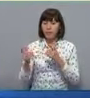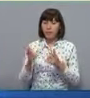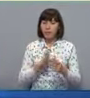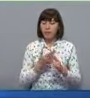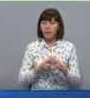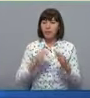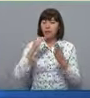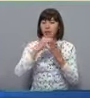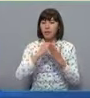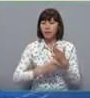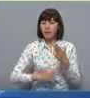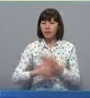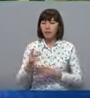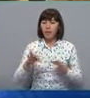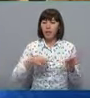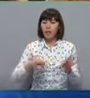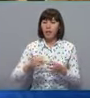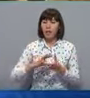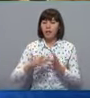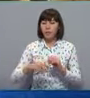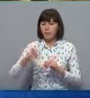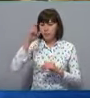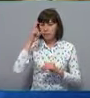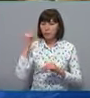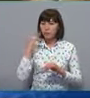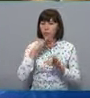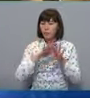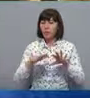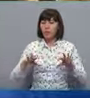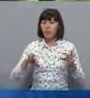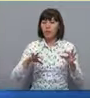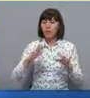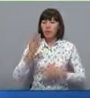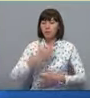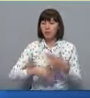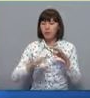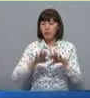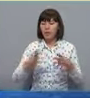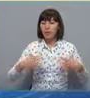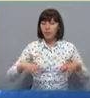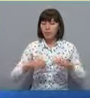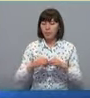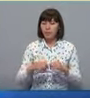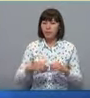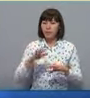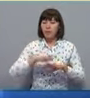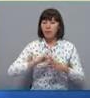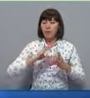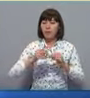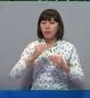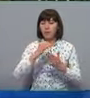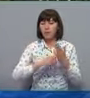Осы бағдарламаға негізделген жол картасы арқылы еліміздің көп балалы толық емес мүгедек баласы бар отбасылары банк арқылы ең